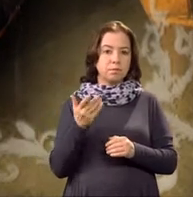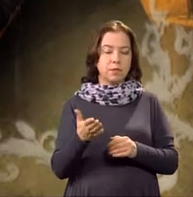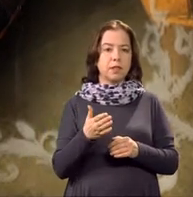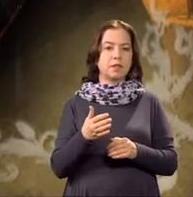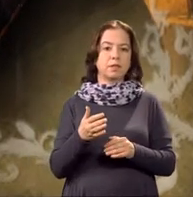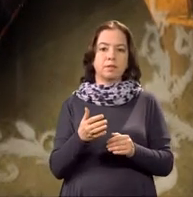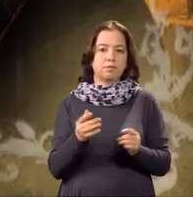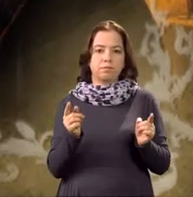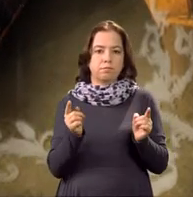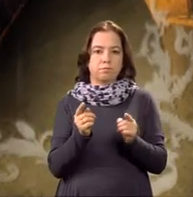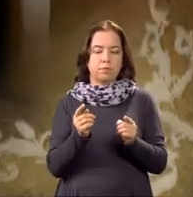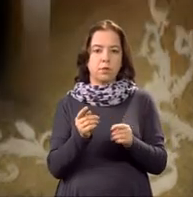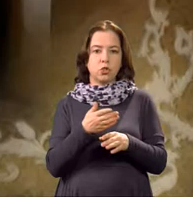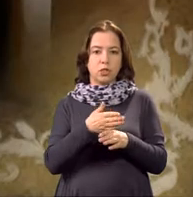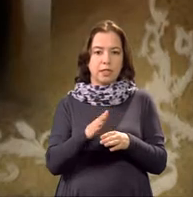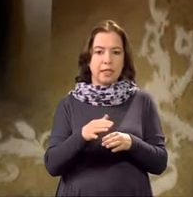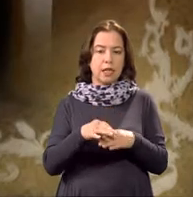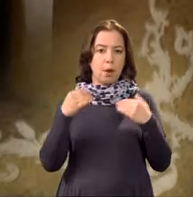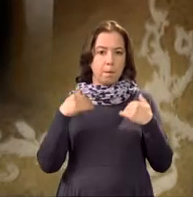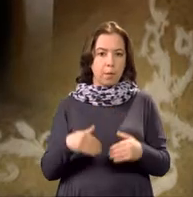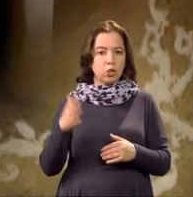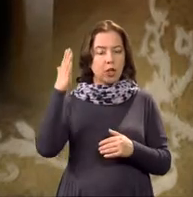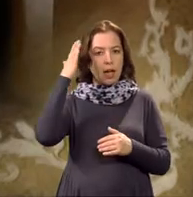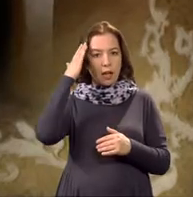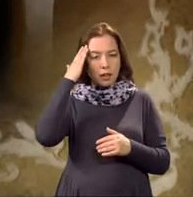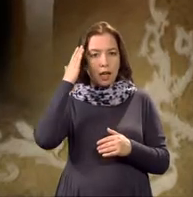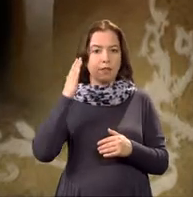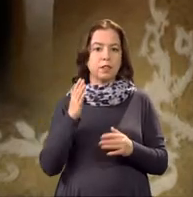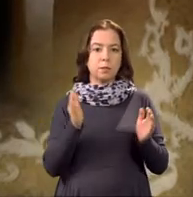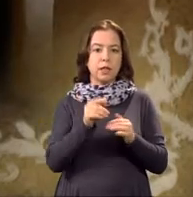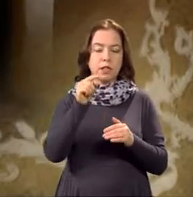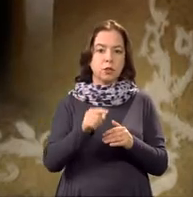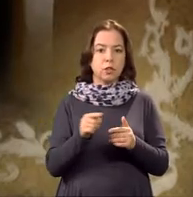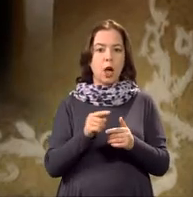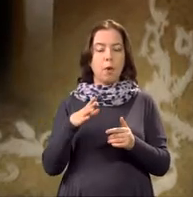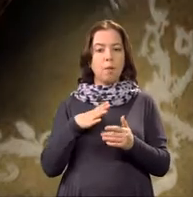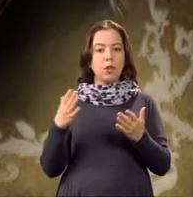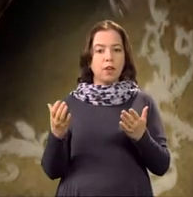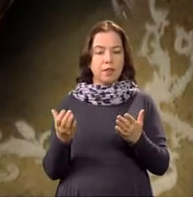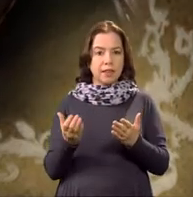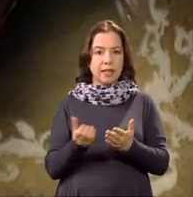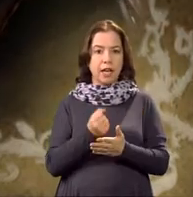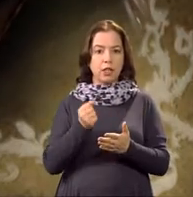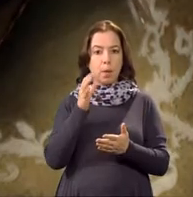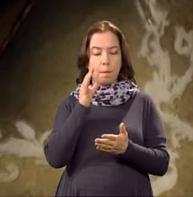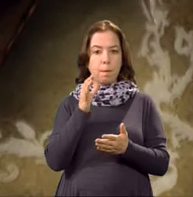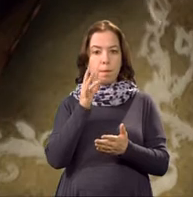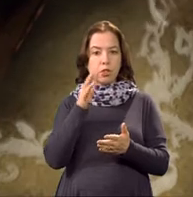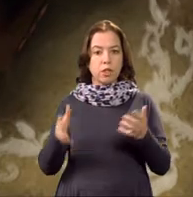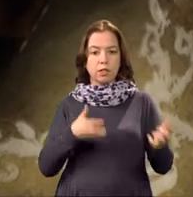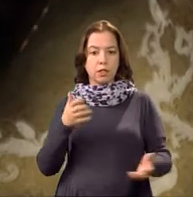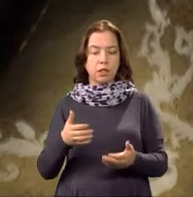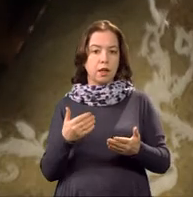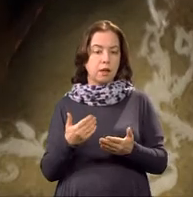давніх подвижників зберіглася тут або була віднайдена при повторних розкопках, як, наприклад, глава цього невідомого